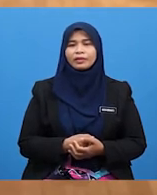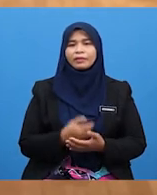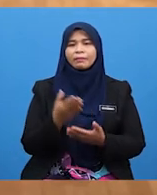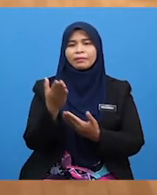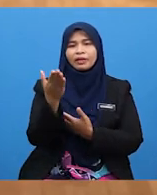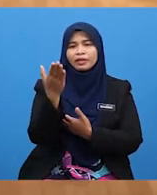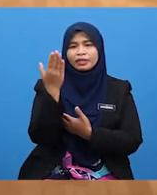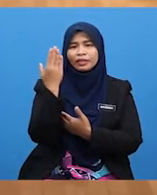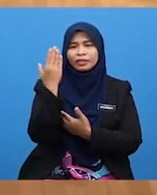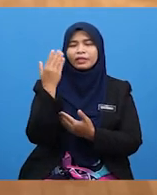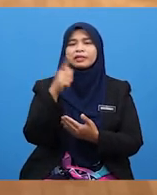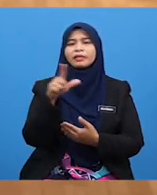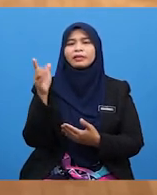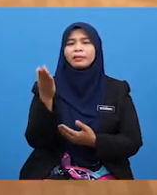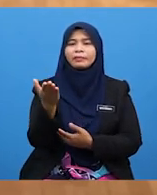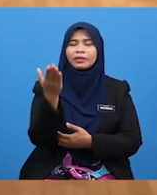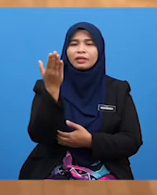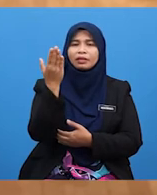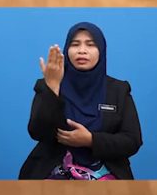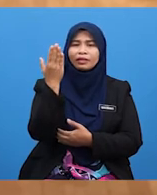Pagilah pagi,